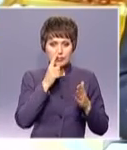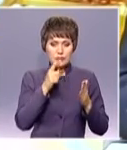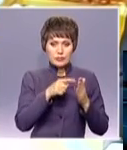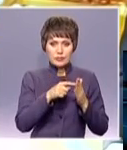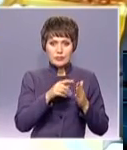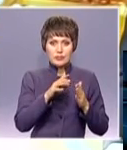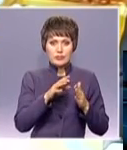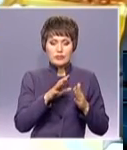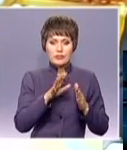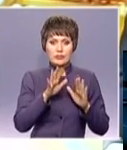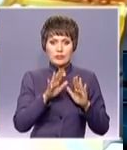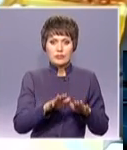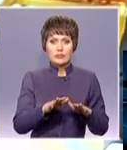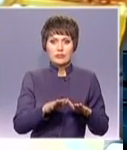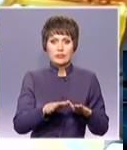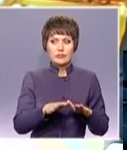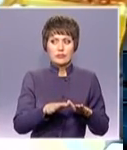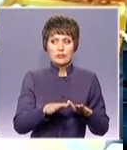места